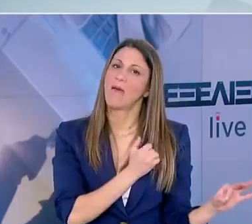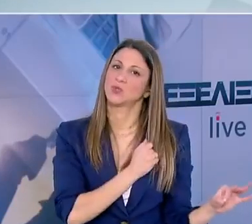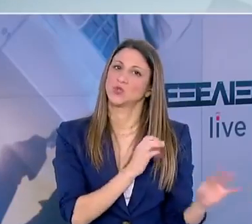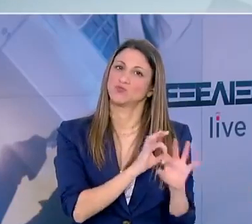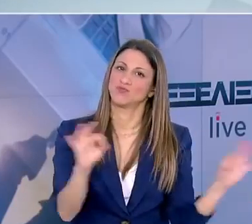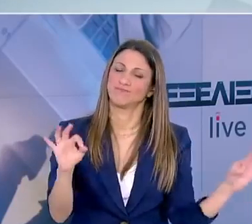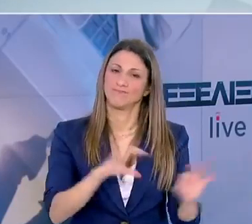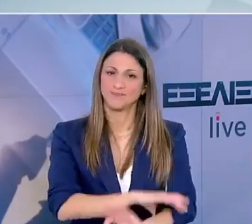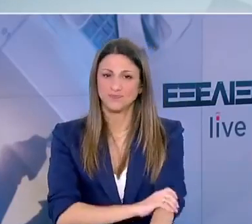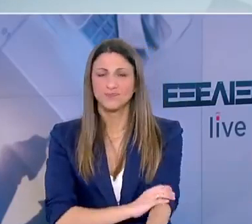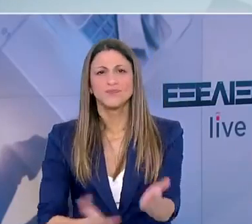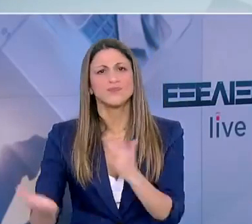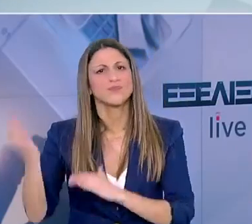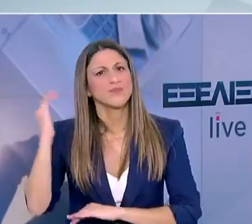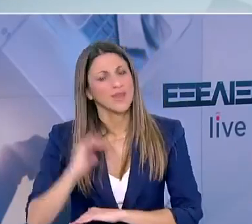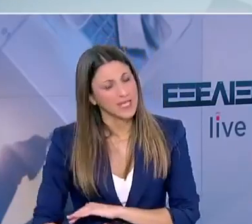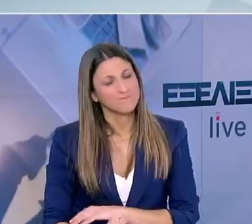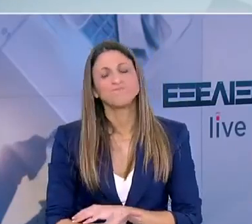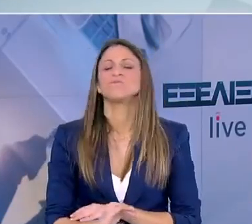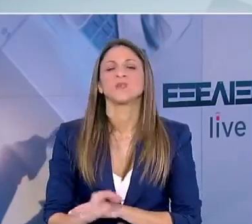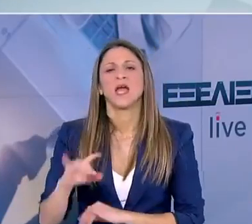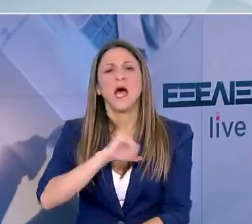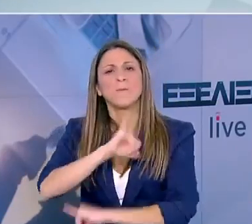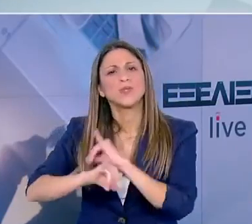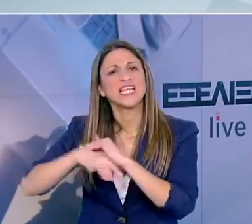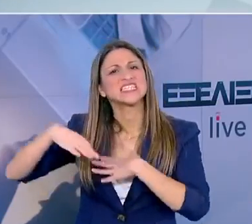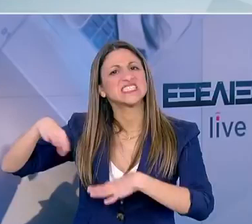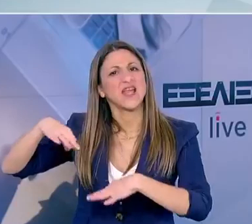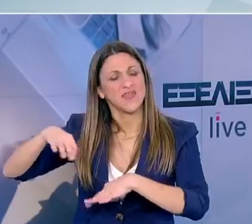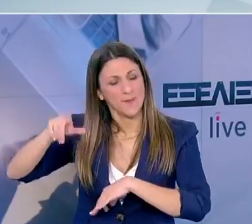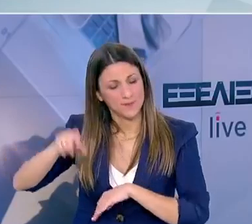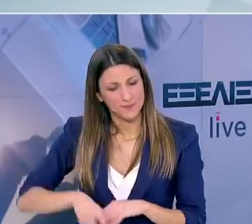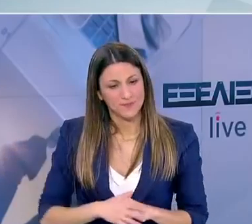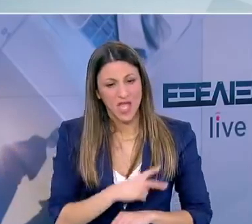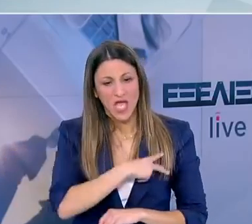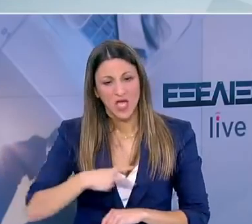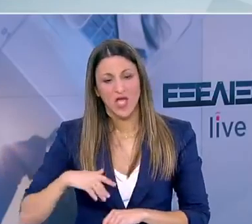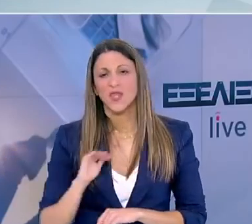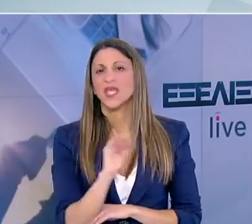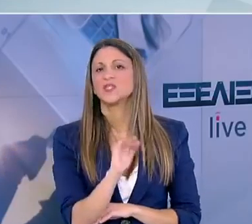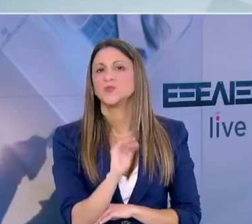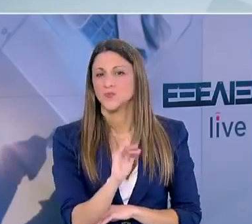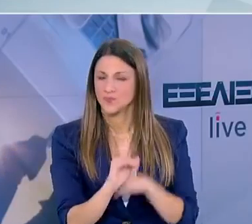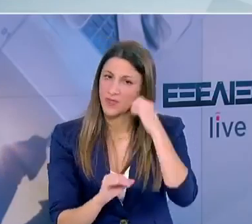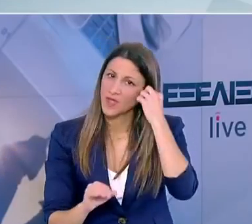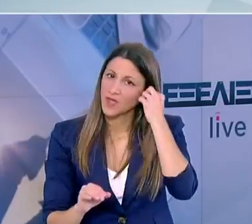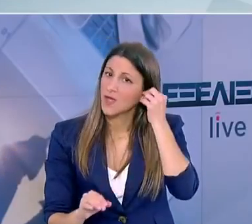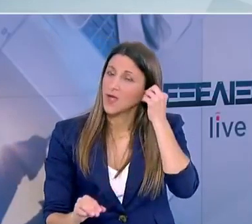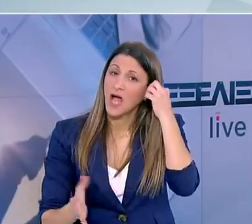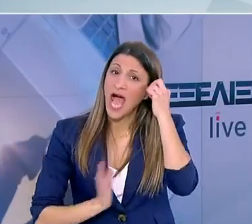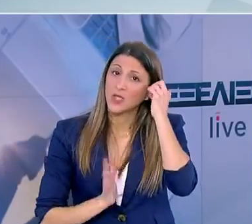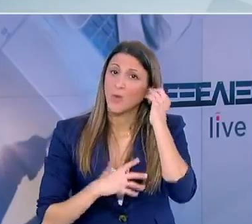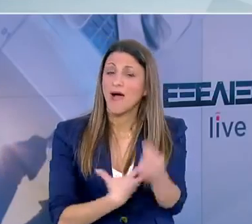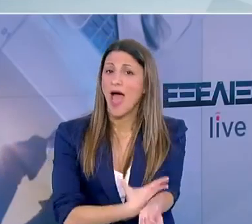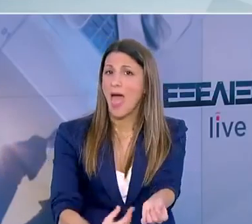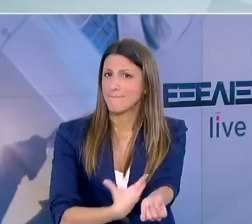Η κυρία Χατζηπαλαμουτζή από το healthpharma.gr. Κύριε Τσιόδρα, ο ορός αναρωνίοντος, δηλαδή το αίμα των ασθενών που έχουν